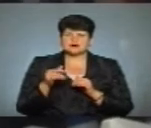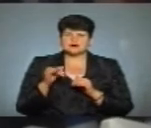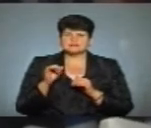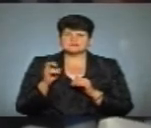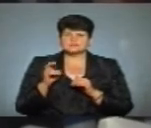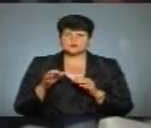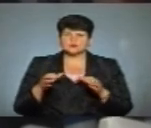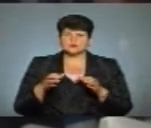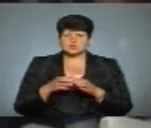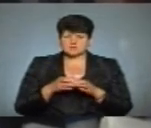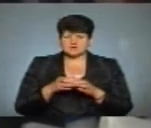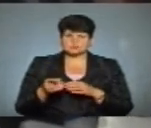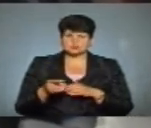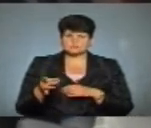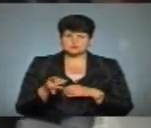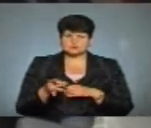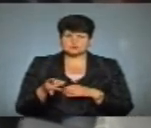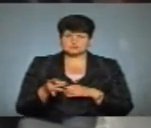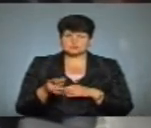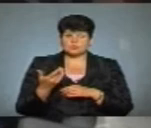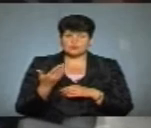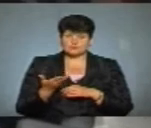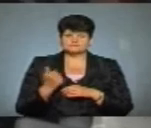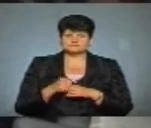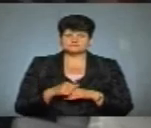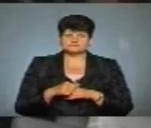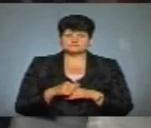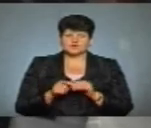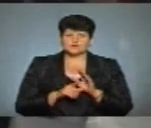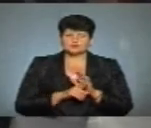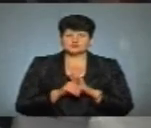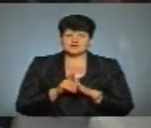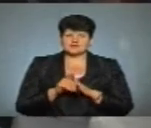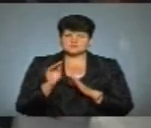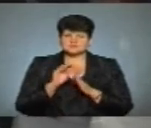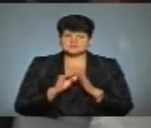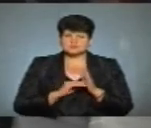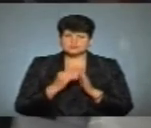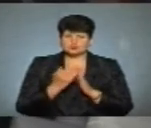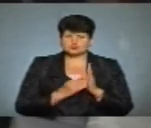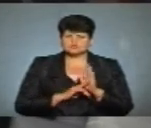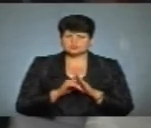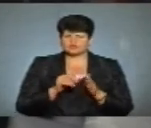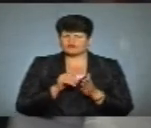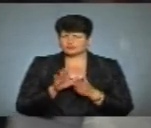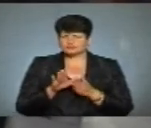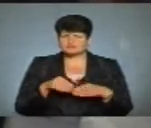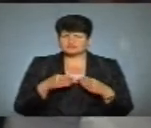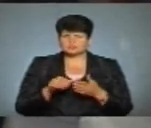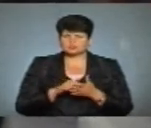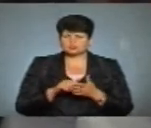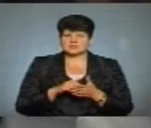Гаївської громади Тернопільського району. Розпочав складати протокол, водій спочатку відмовився надавати